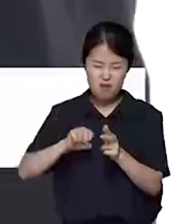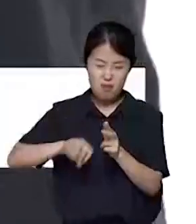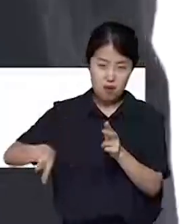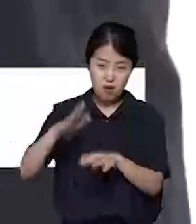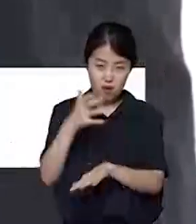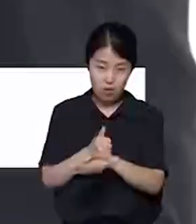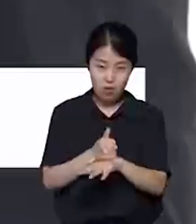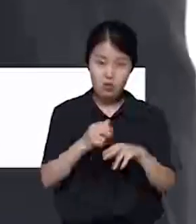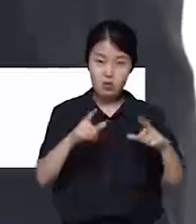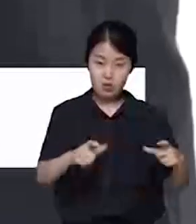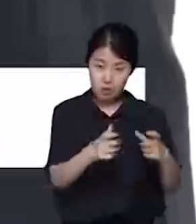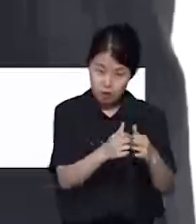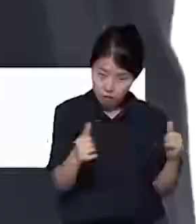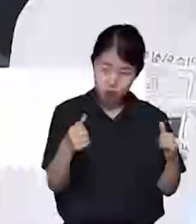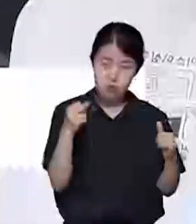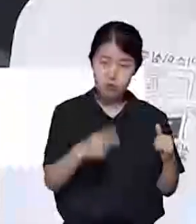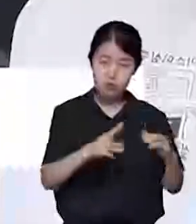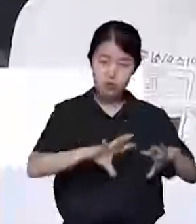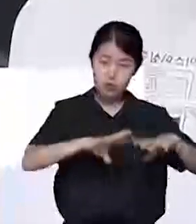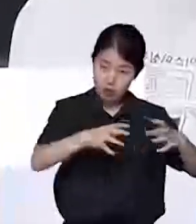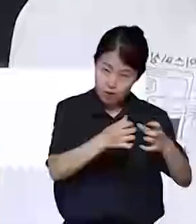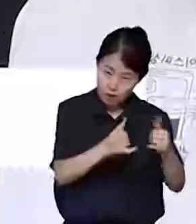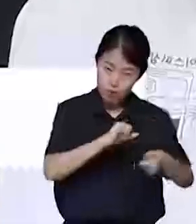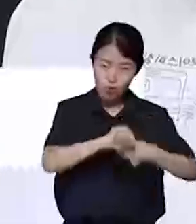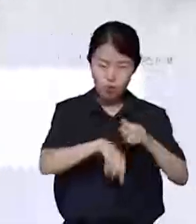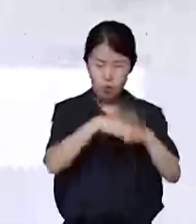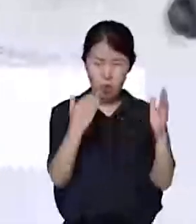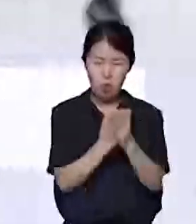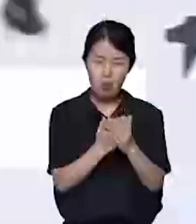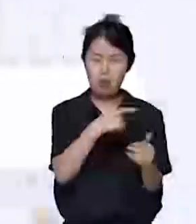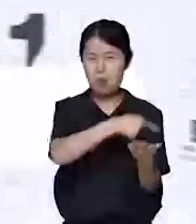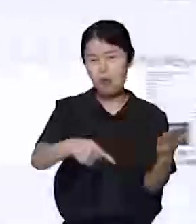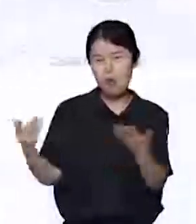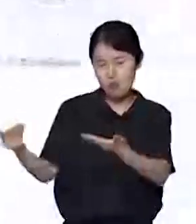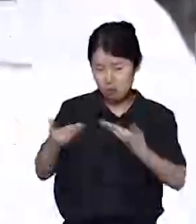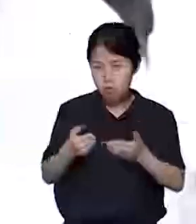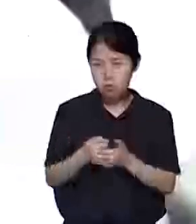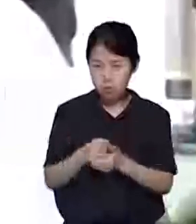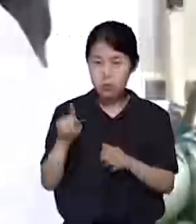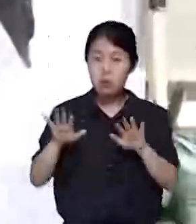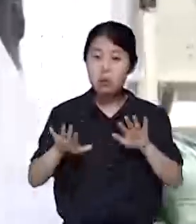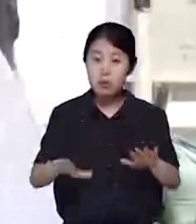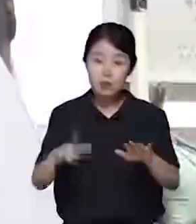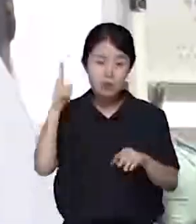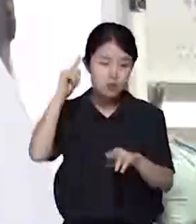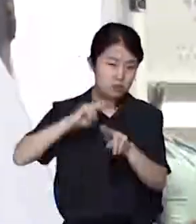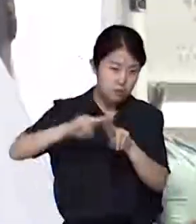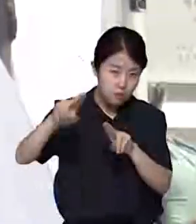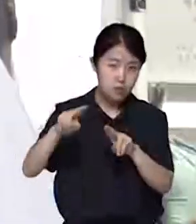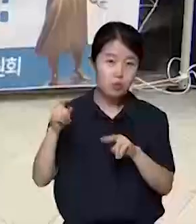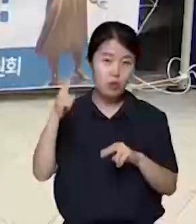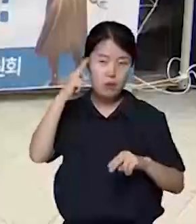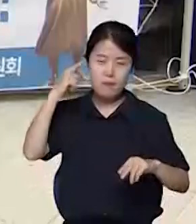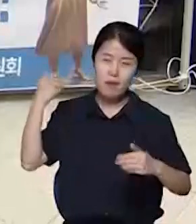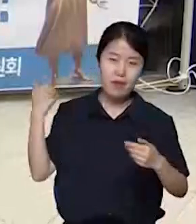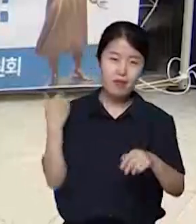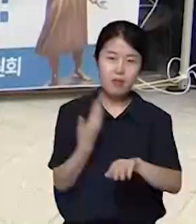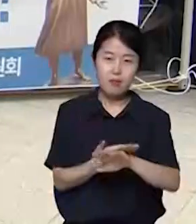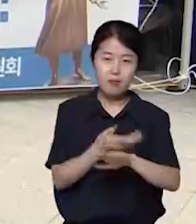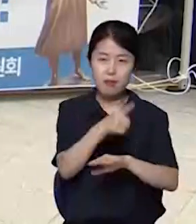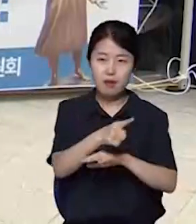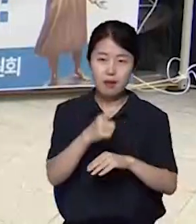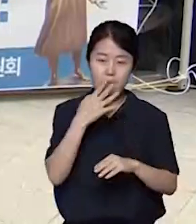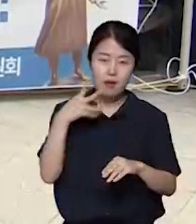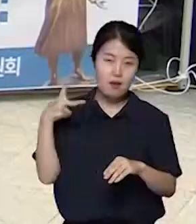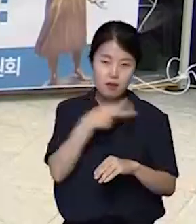있다고 비판했습니다. 국구 의원과 종교인 등 4명이 삭발식을 가졌고 오염수 해양 방류에 반대하는 릴레이 단식도